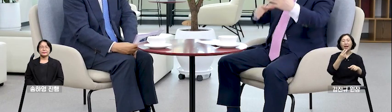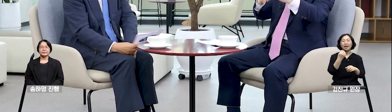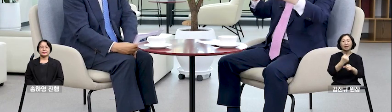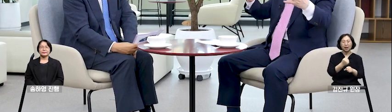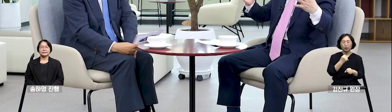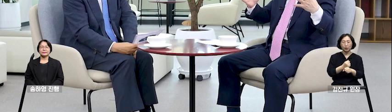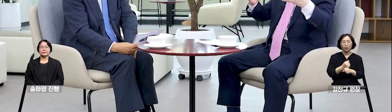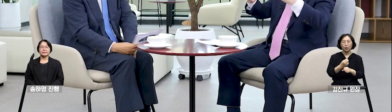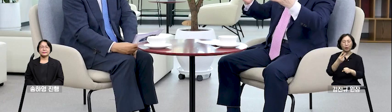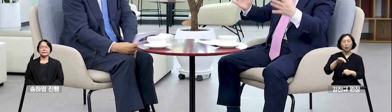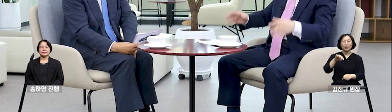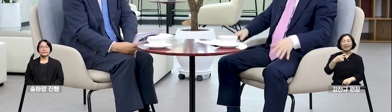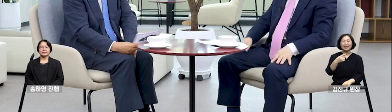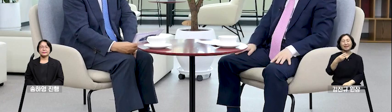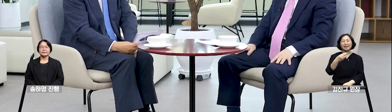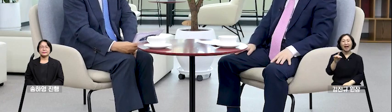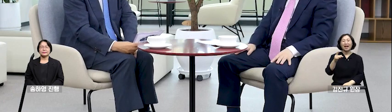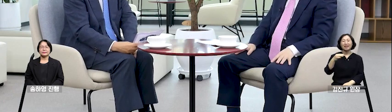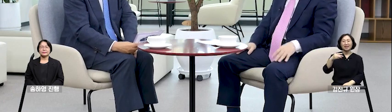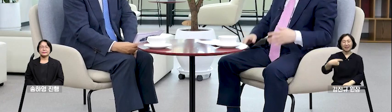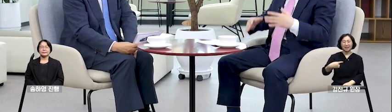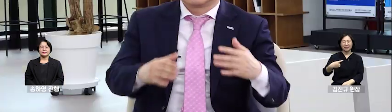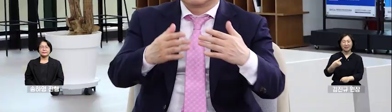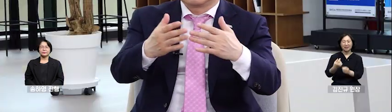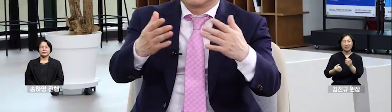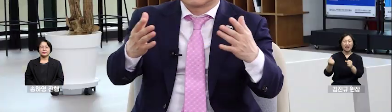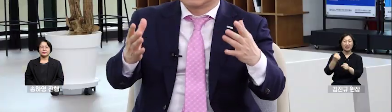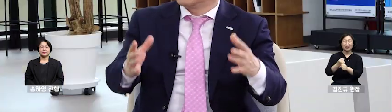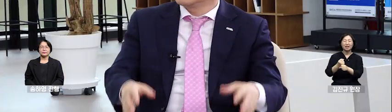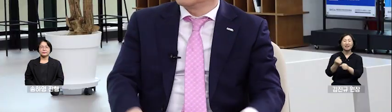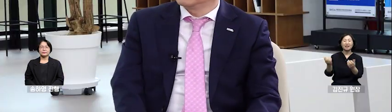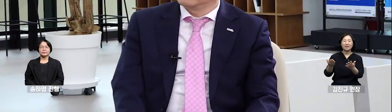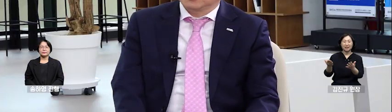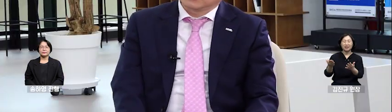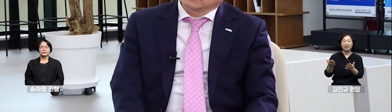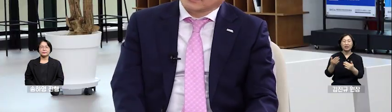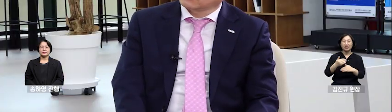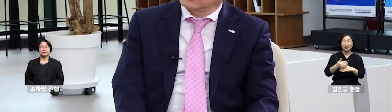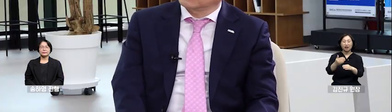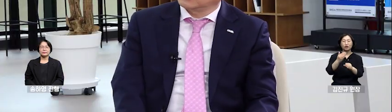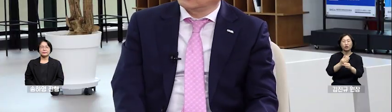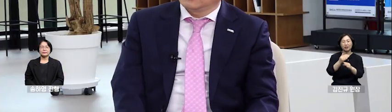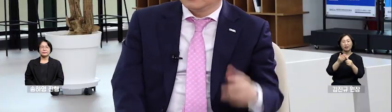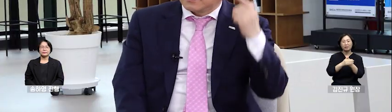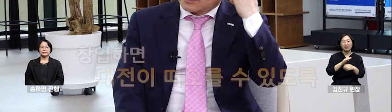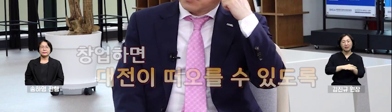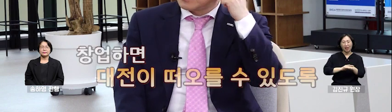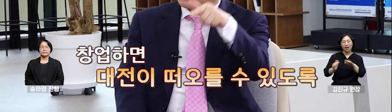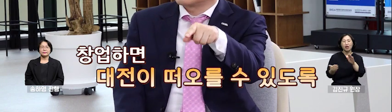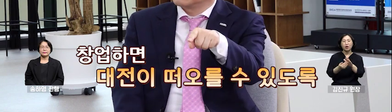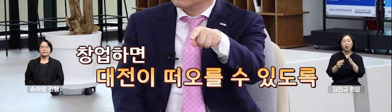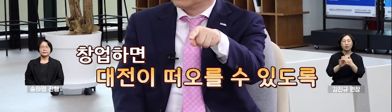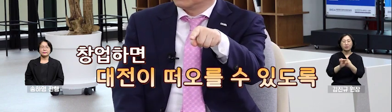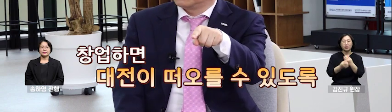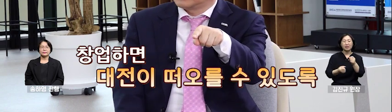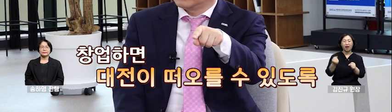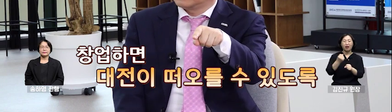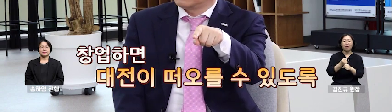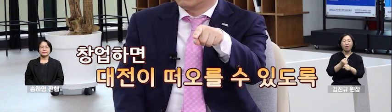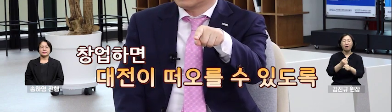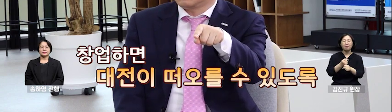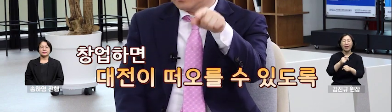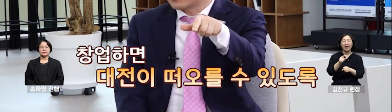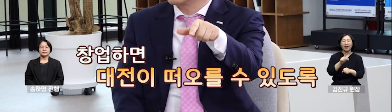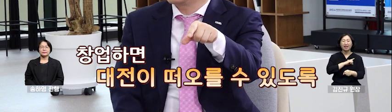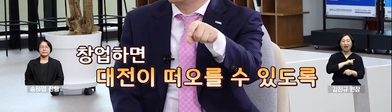마스터 파크 라든지 여러가지 좀 하고 있으니까 그런 것들이 잘 이루어지면 저는 대전이 정말 창업하게 대전리 떠오르게